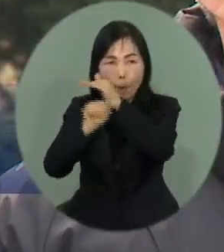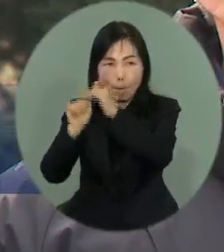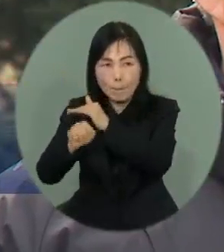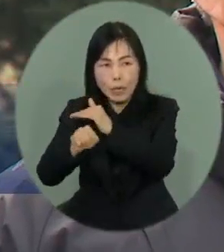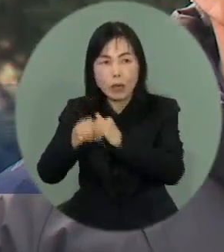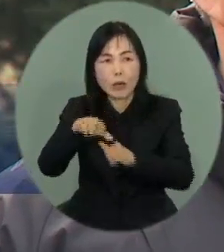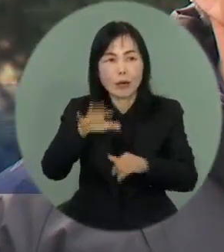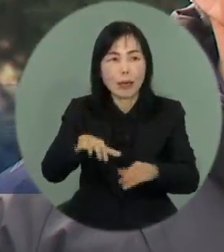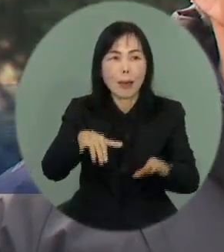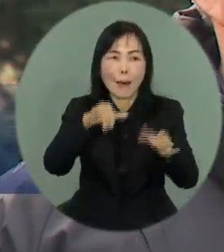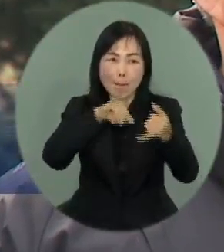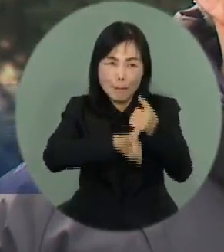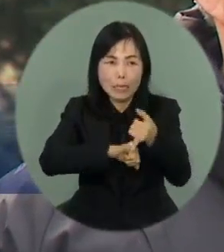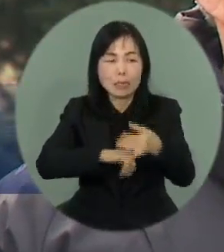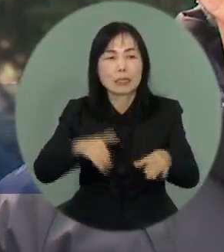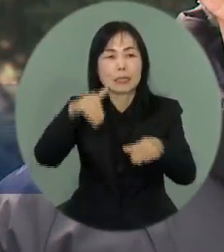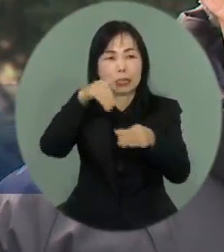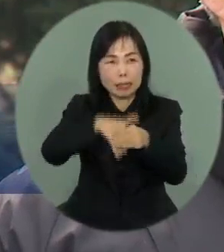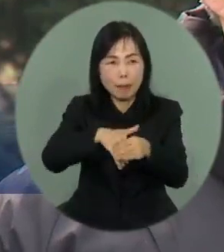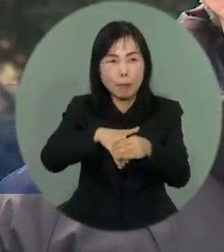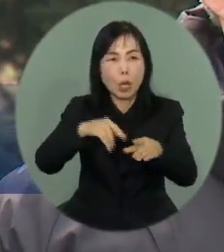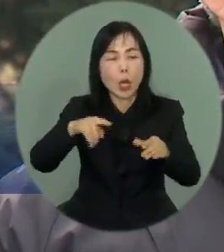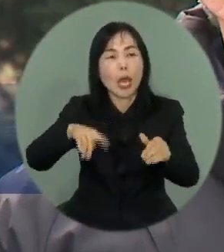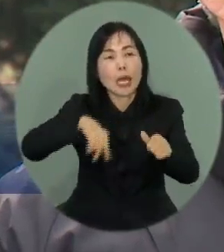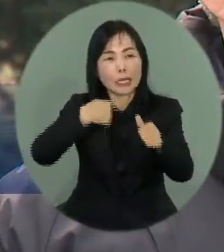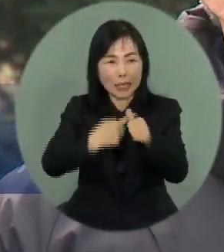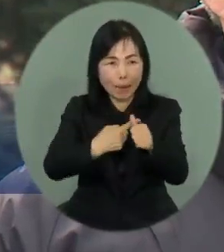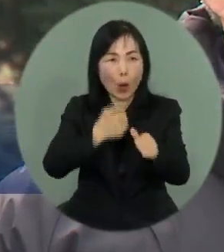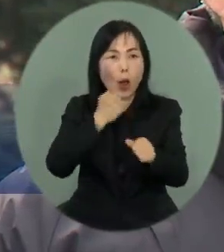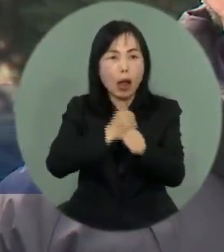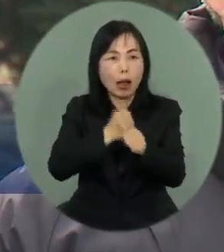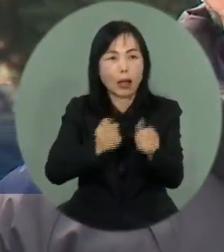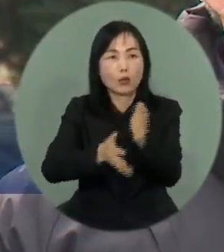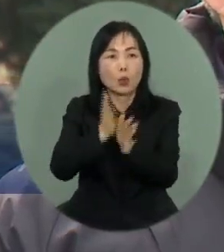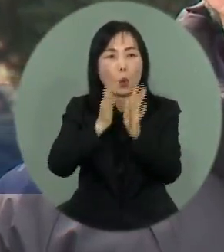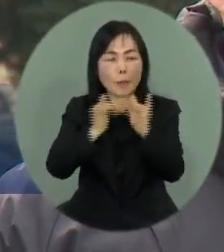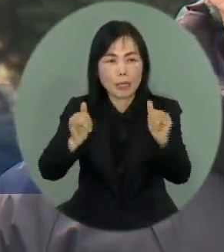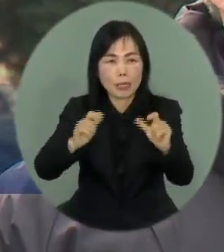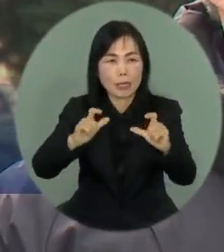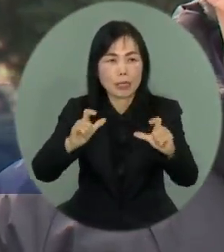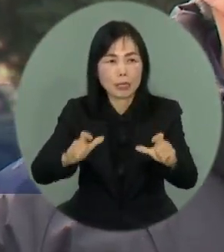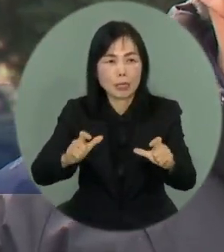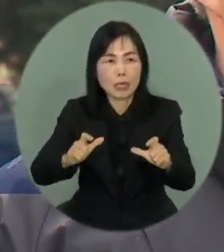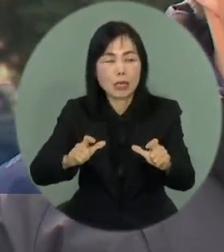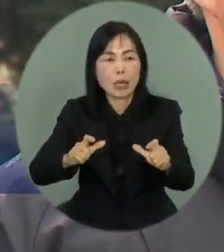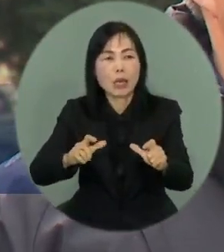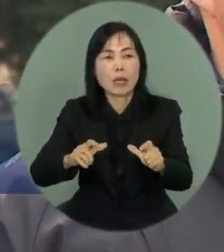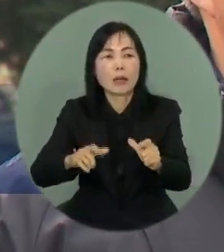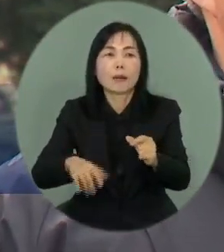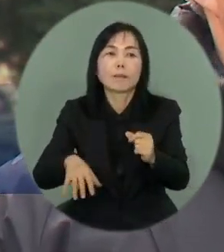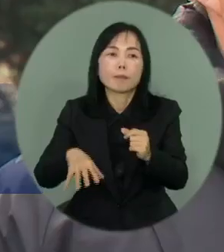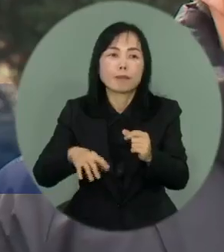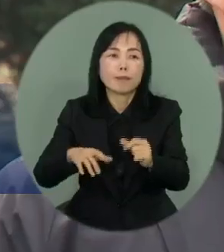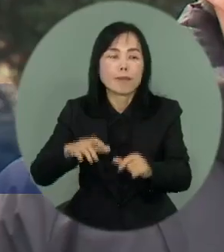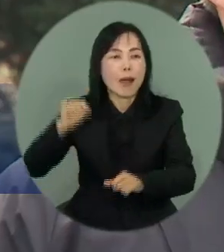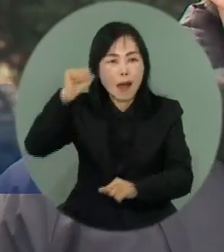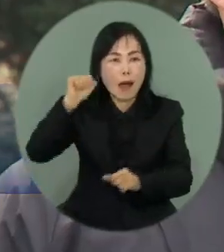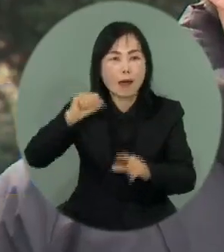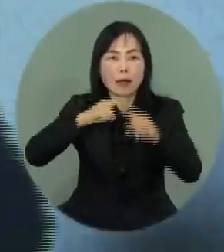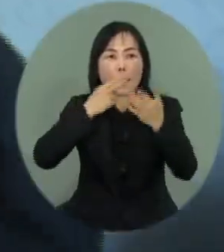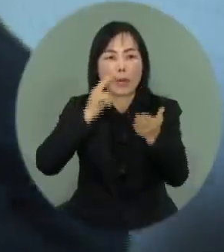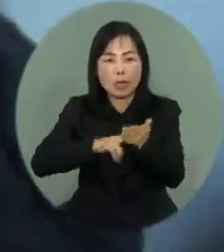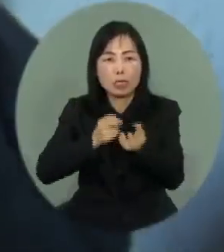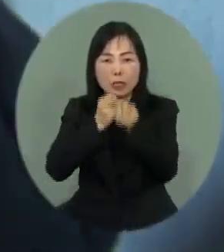반드시 표결에 참여하라는 이 도민들의 시민들의 그 의견을 담아서 항의 서한을 전달하도록